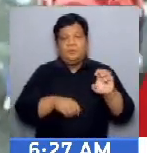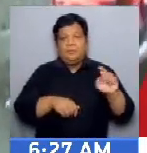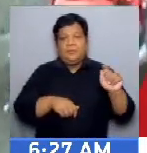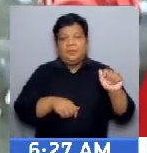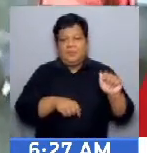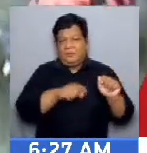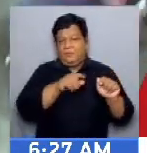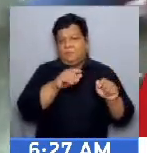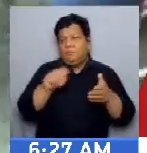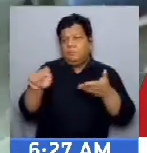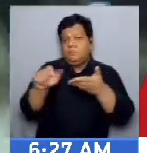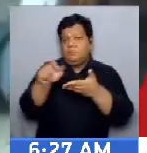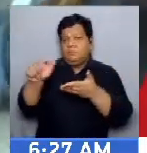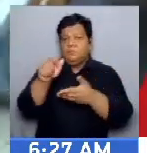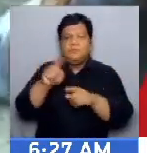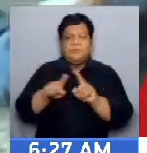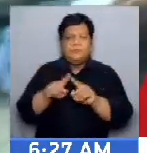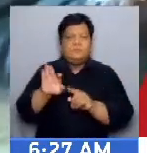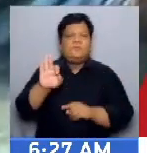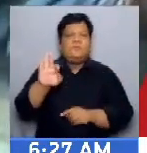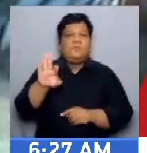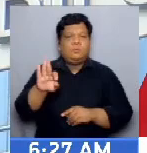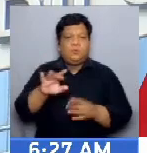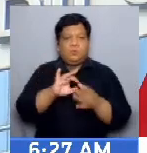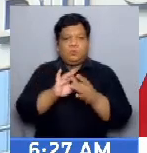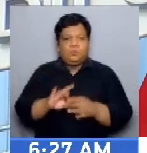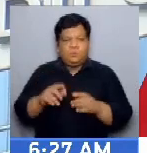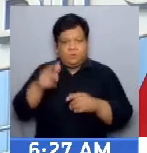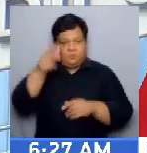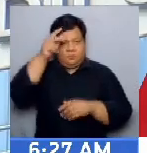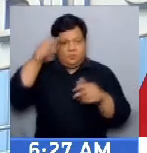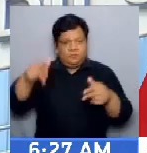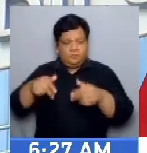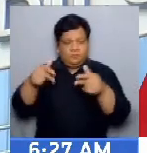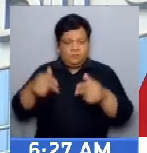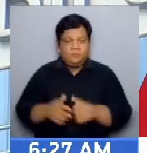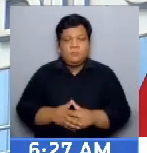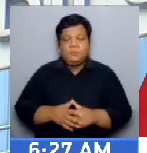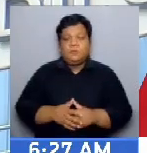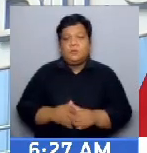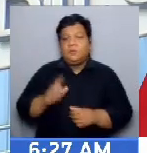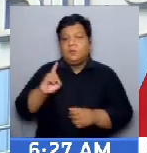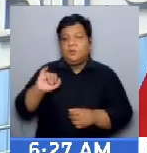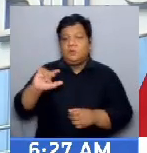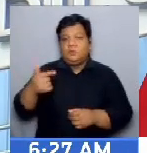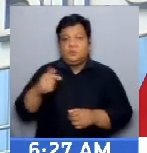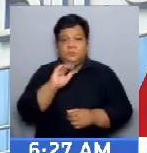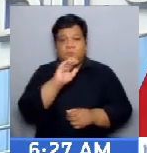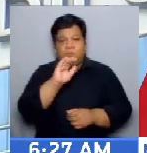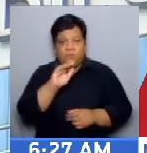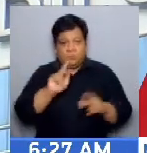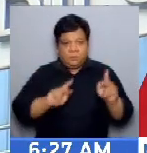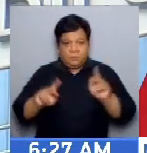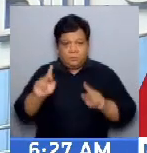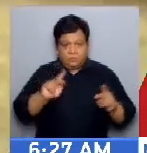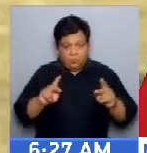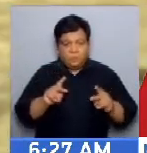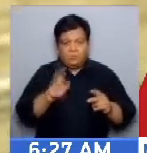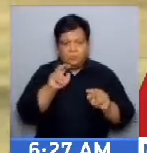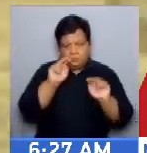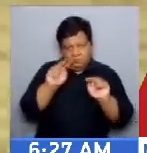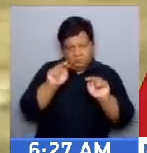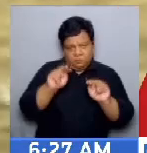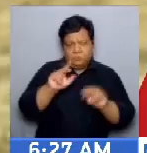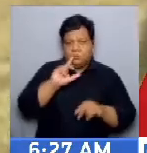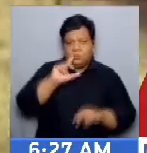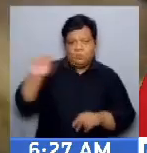may kinalaman sa isabong. Panawagan ng DILG sa publiko maging mapagmatsyag at agad isumbong sa mga otoridad kung may impormasyon